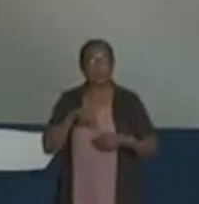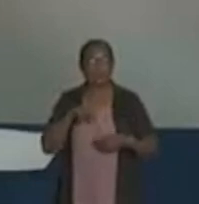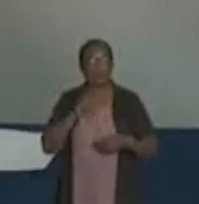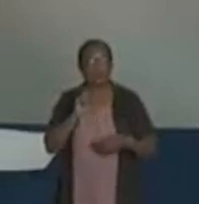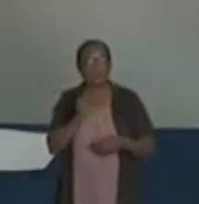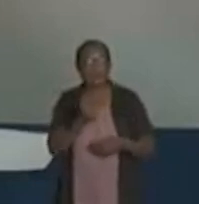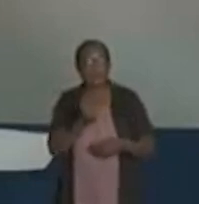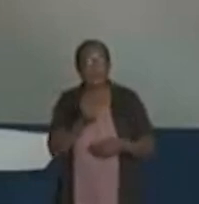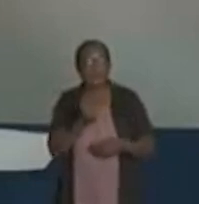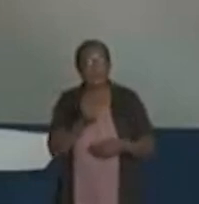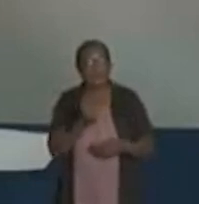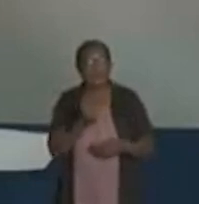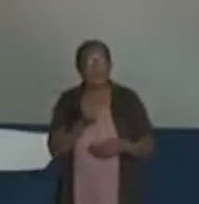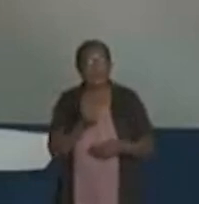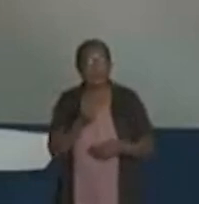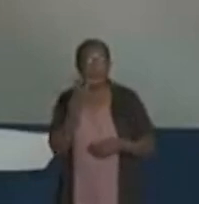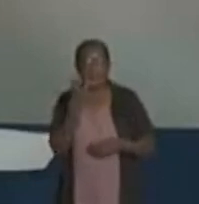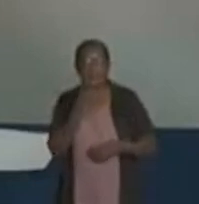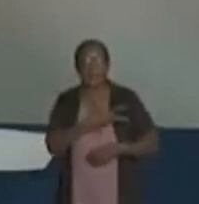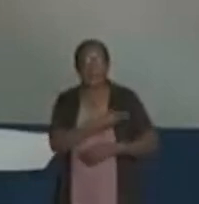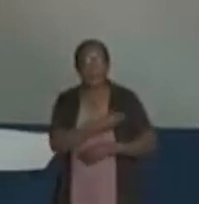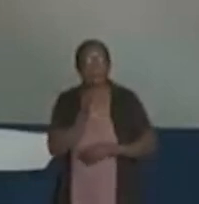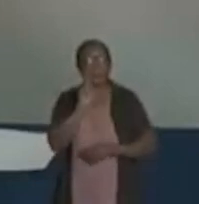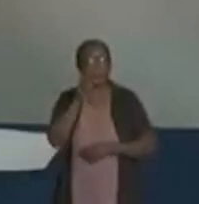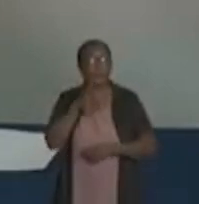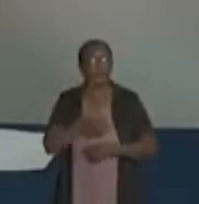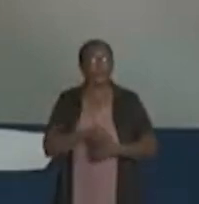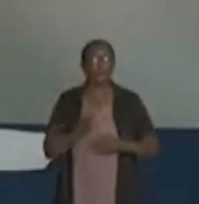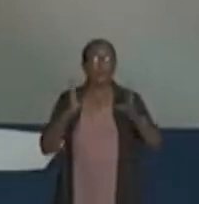komen voor een booster.